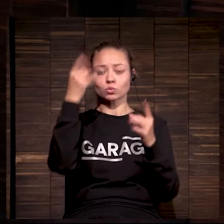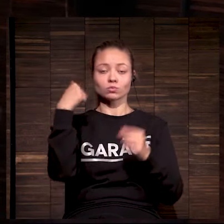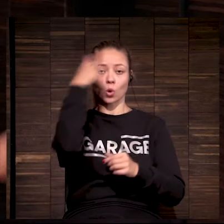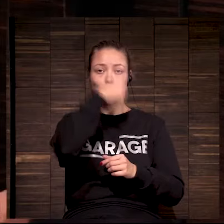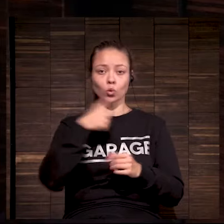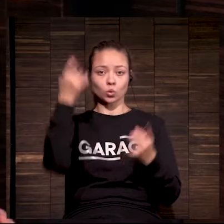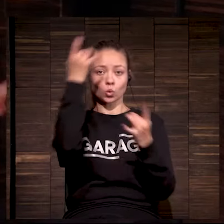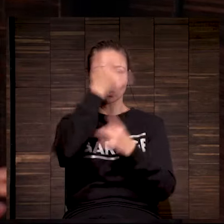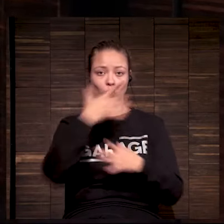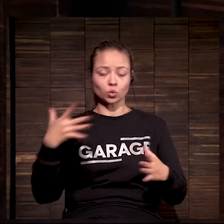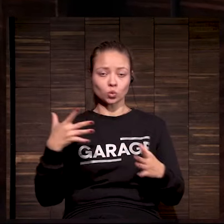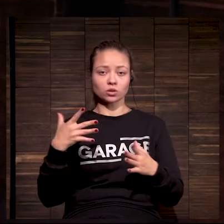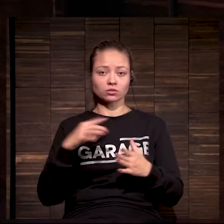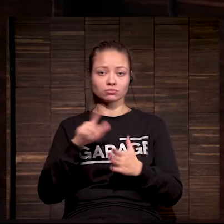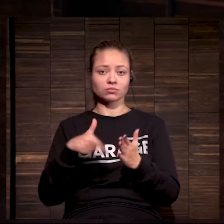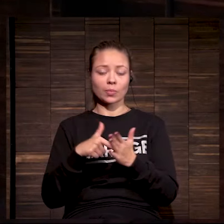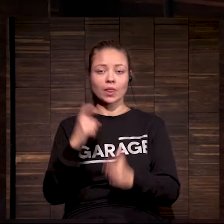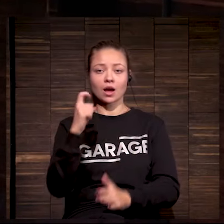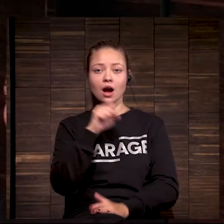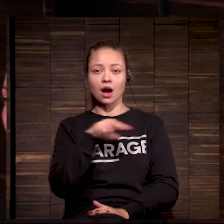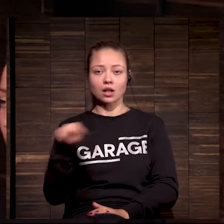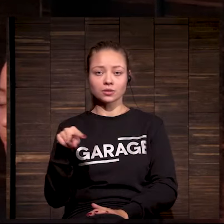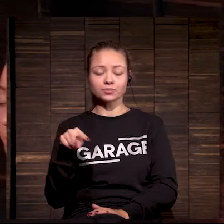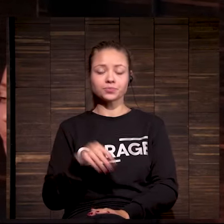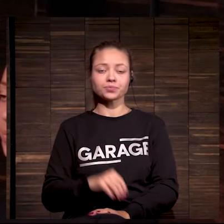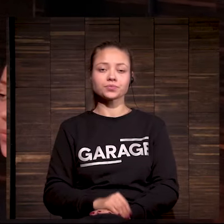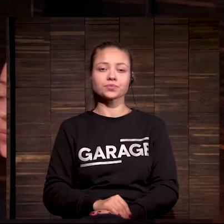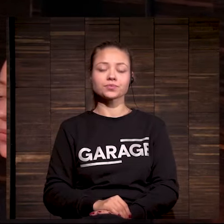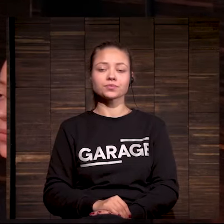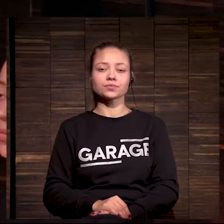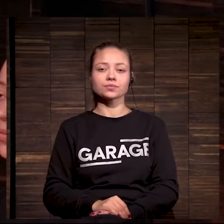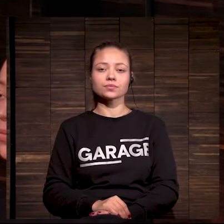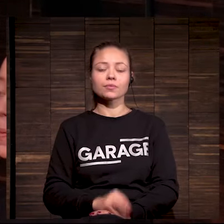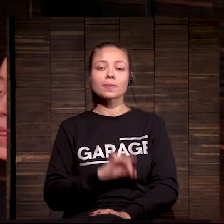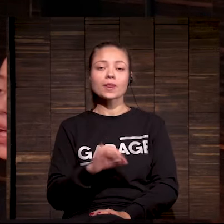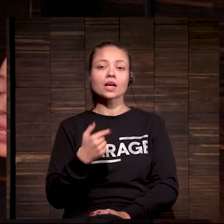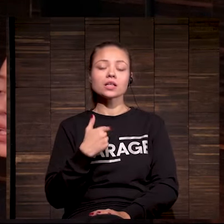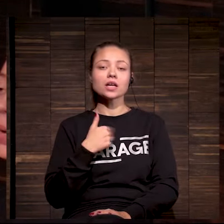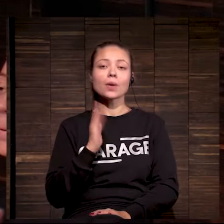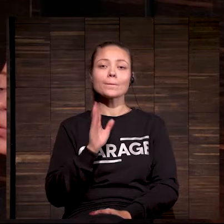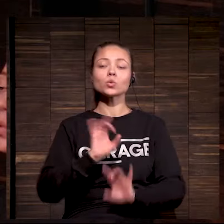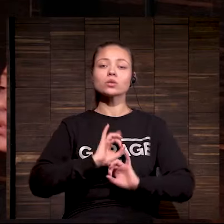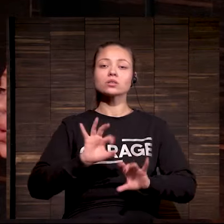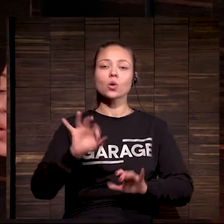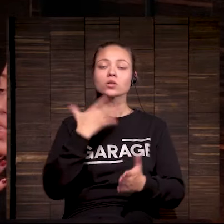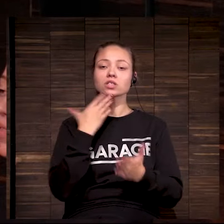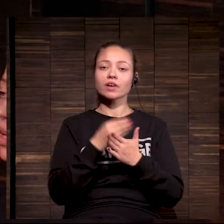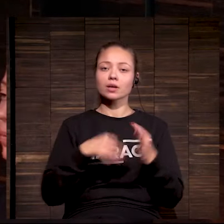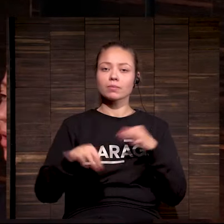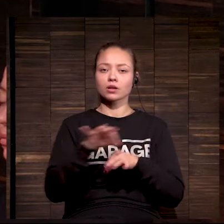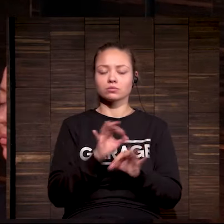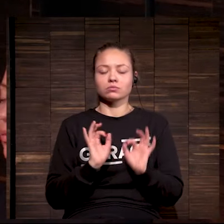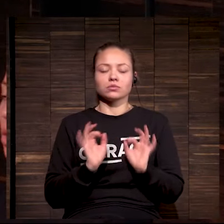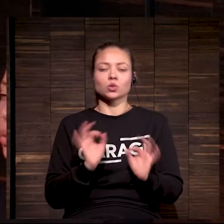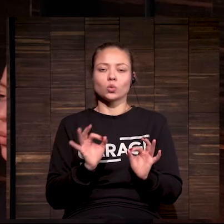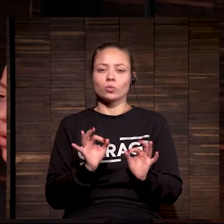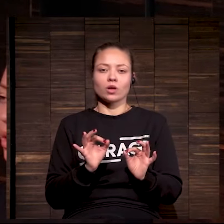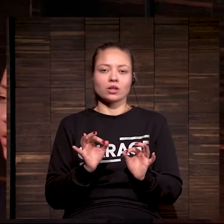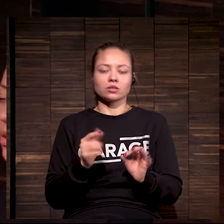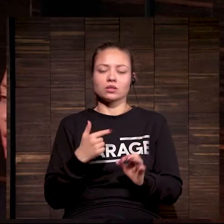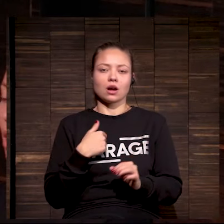культуры haley и я буду рассказывать о своих проектах разумеется ни в коем